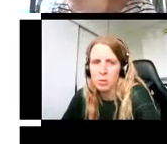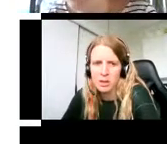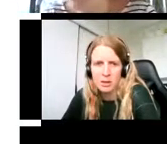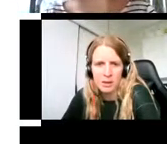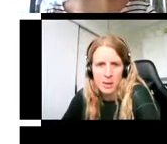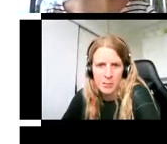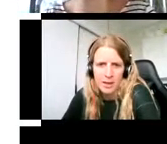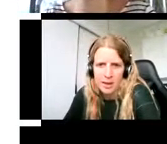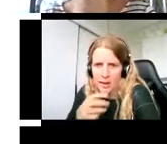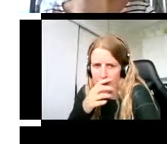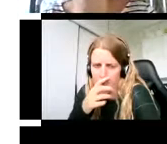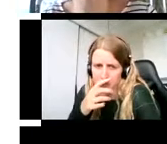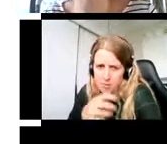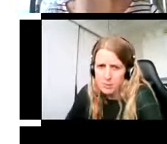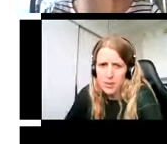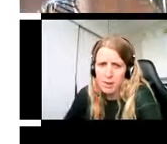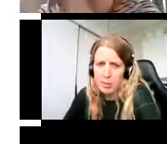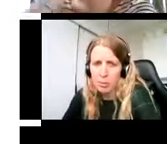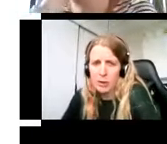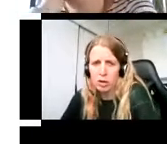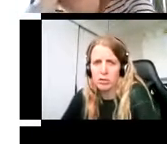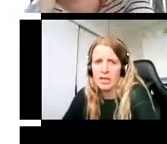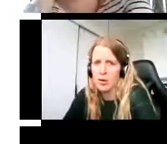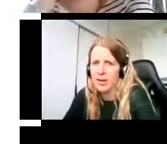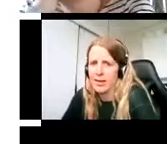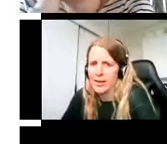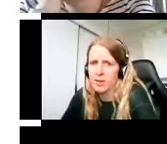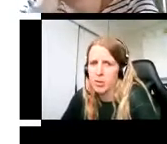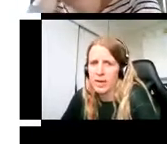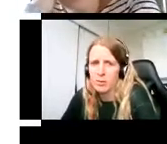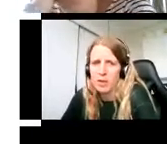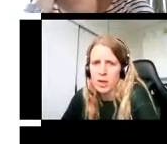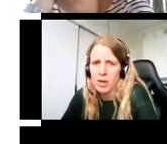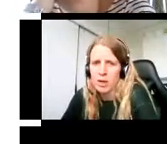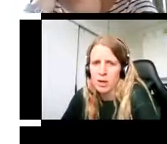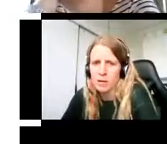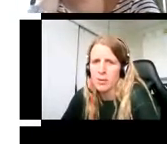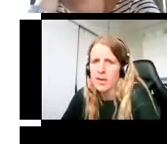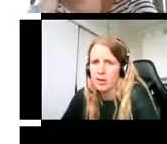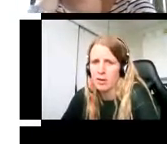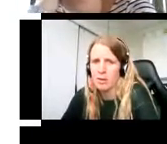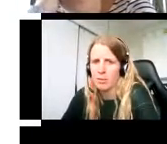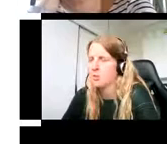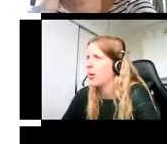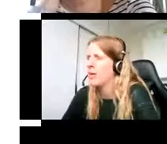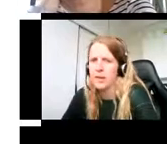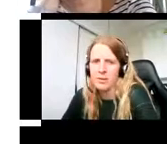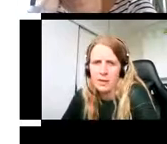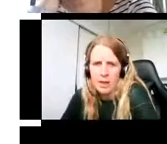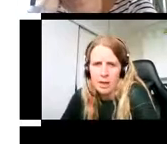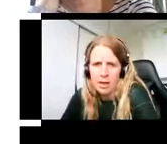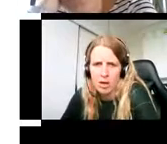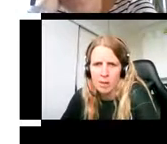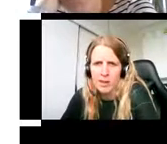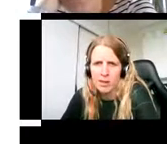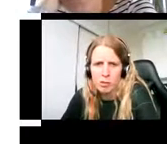is om op te starten. En proberen we ook zoveel mogelijk de eigenheid van uw aanbod te benadrukken, dat het best bewaard blijft,